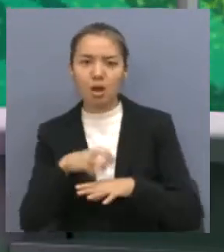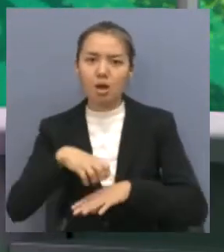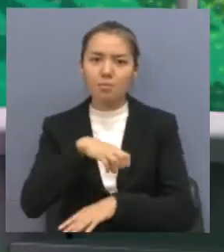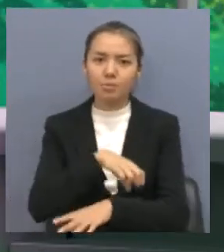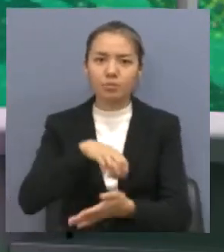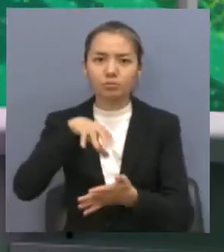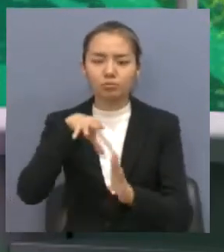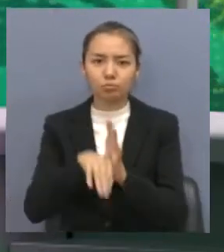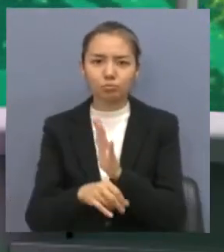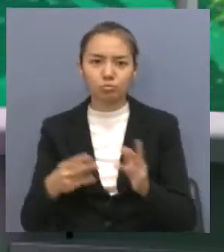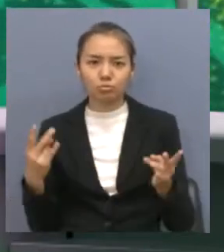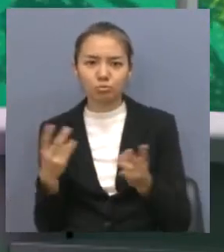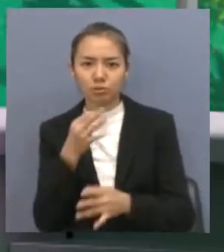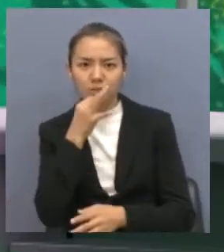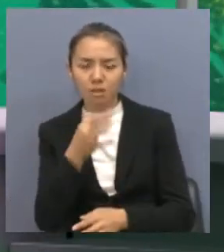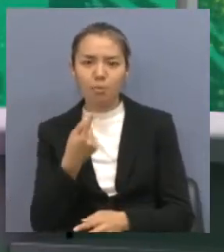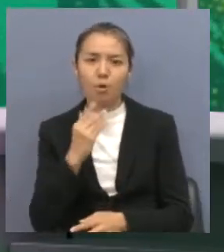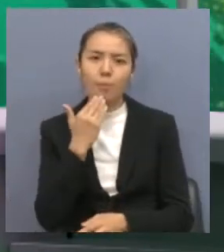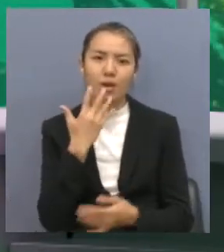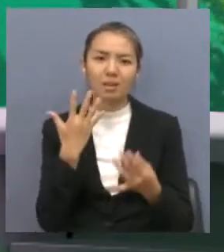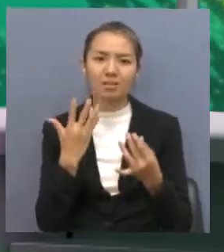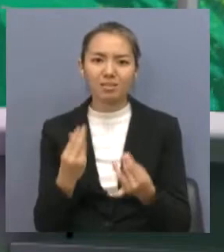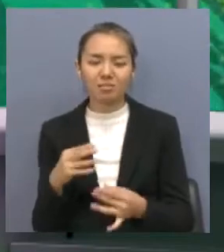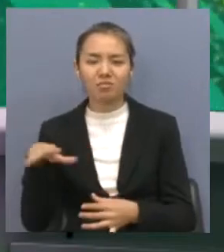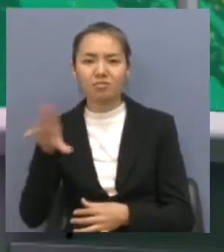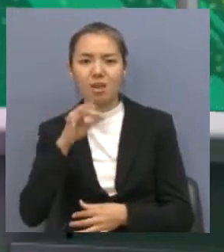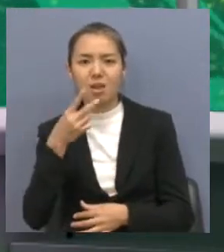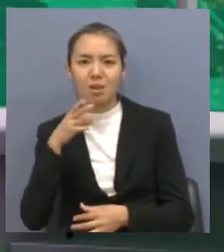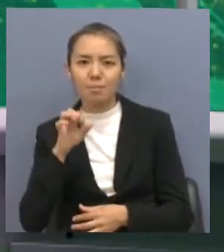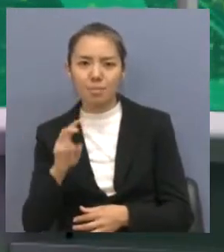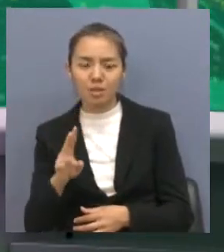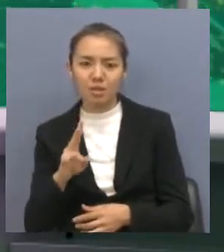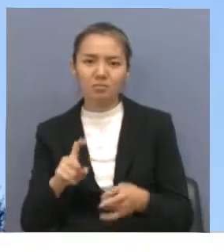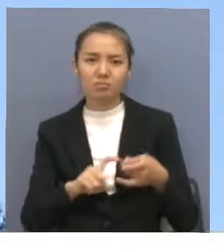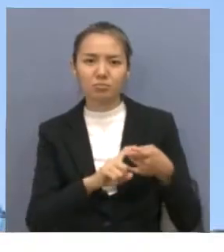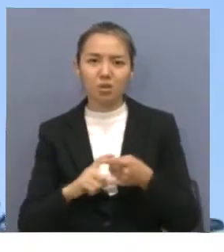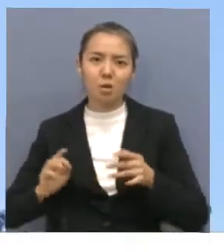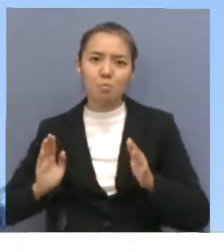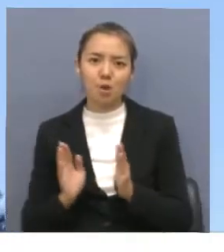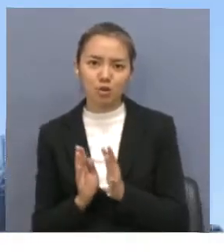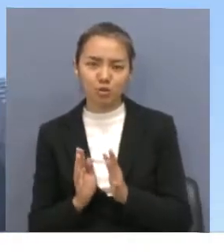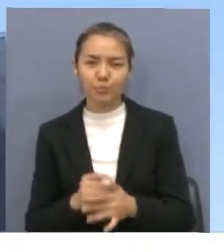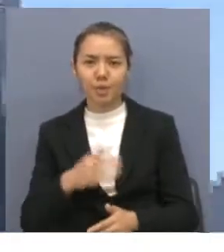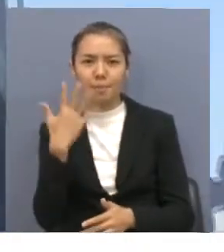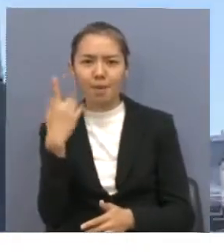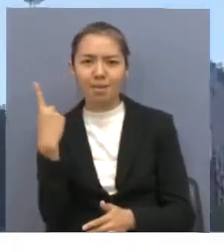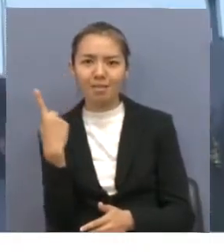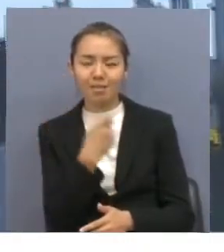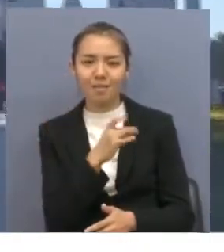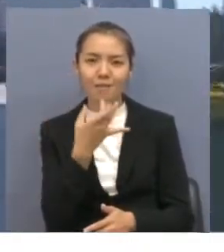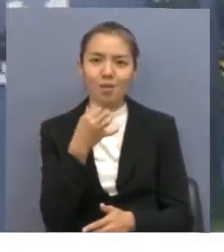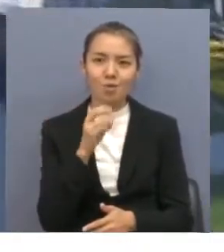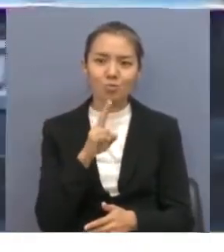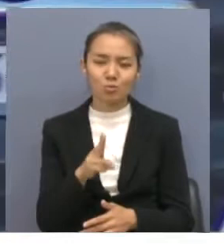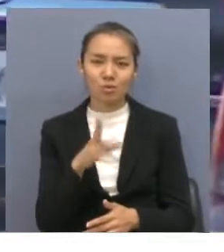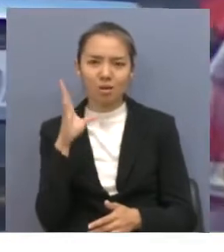қарауына енгізуді тапсырды. Өйткені соңғы күндері елдегі эпидахуал жақсарып келеді. Бес аптадан асқан локдаун вирусқа